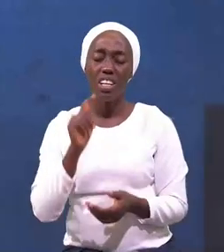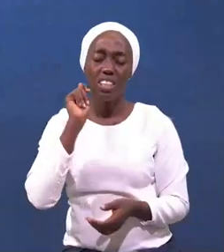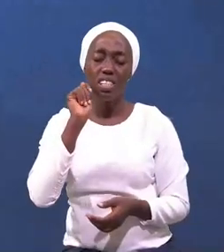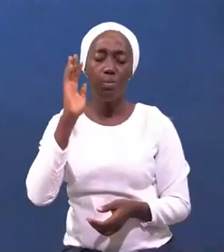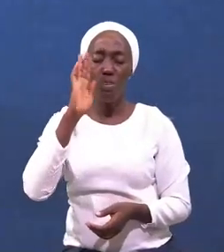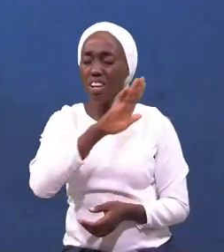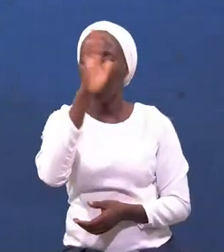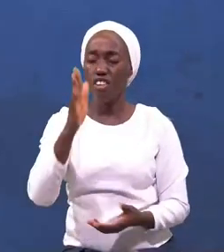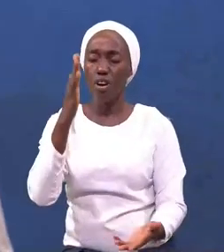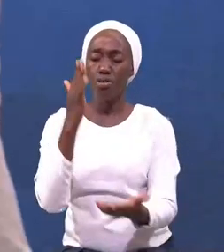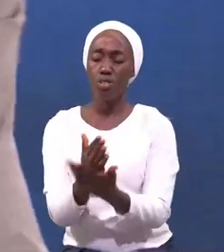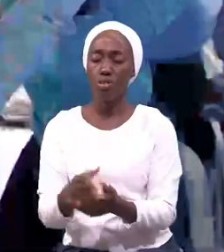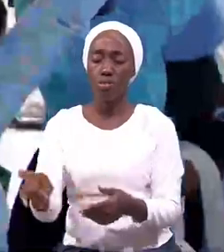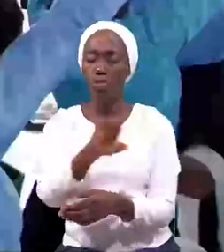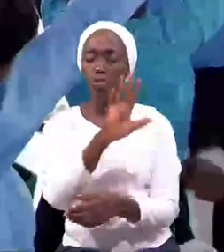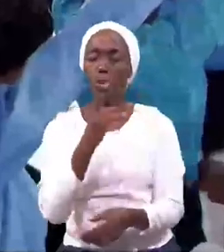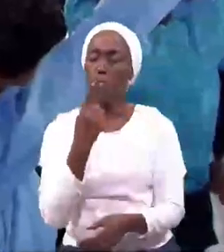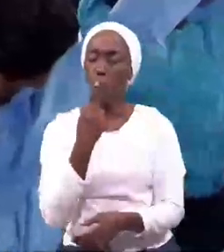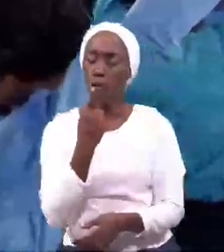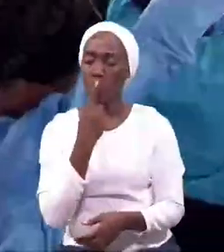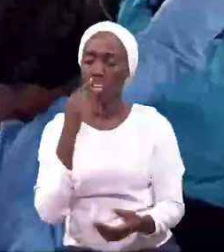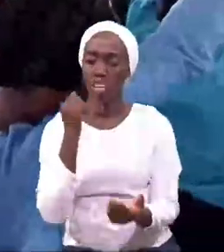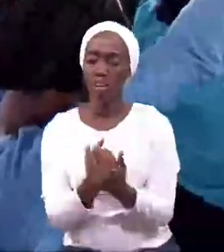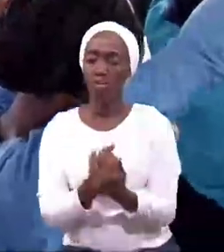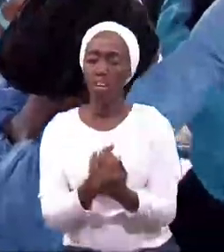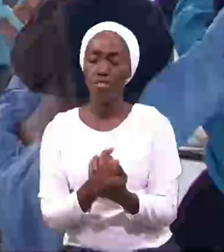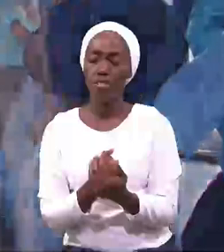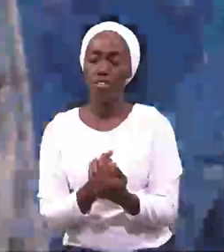et de bons témoignages ne cesseront pas de vos bouches.